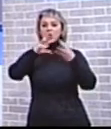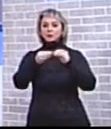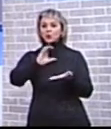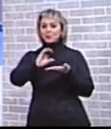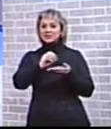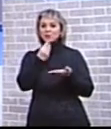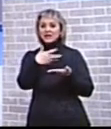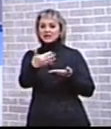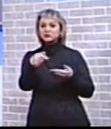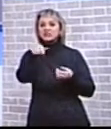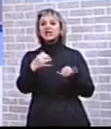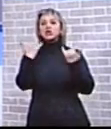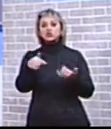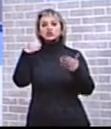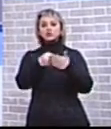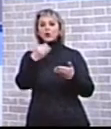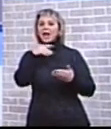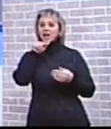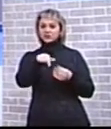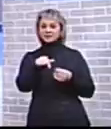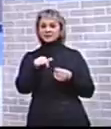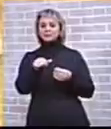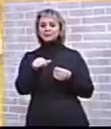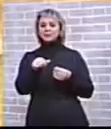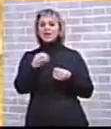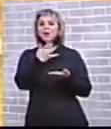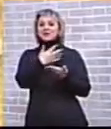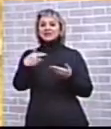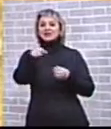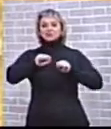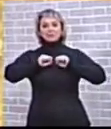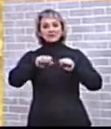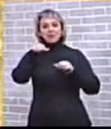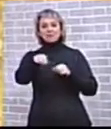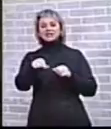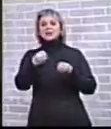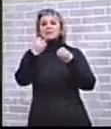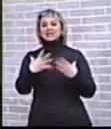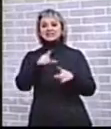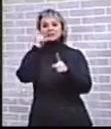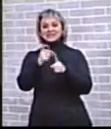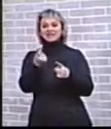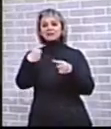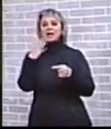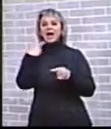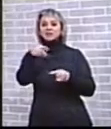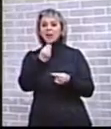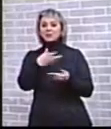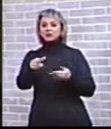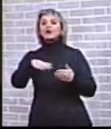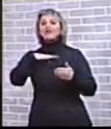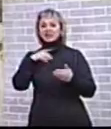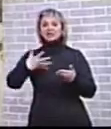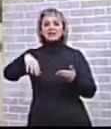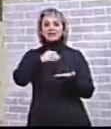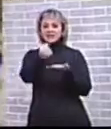производства продовольствия. Сейчас упор на качество. Продовольственная безопасность простыми словами – это когда продуктов хватает на